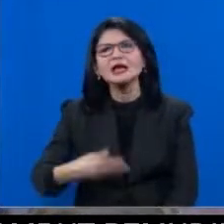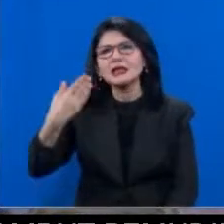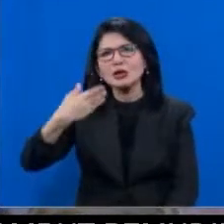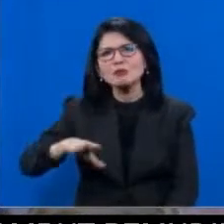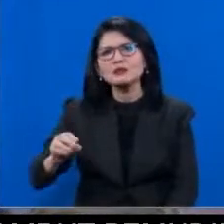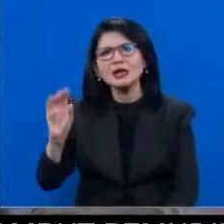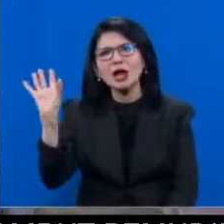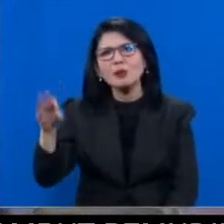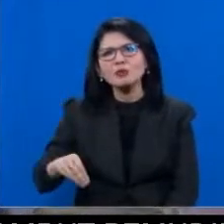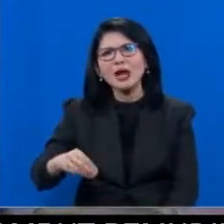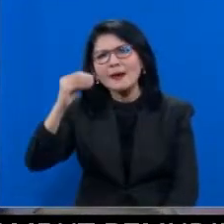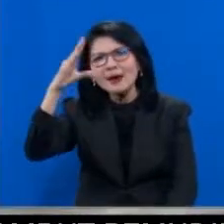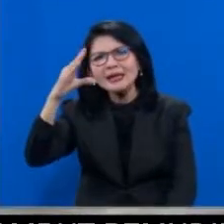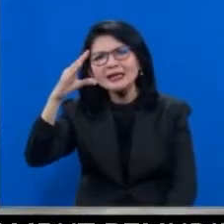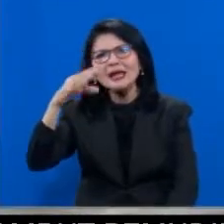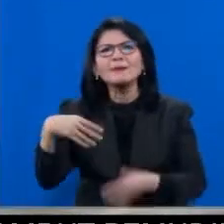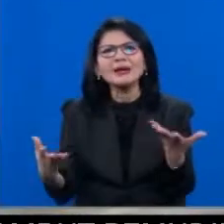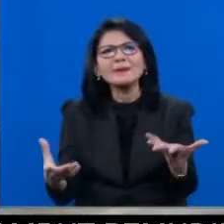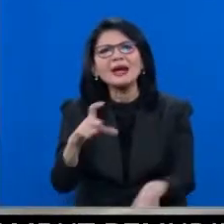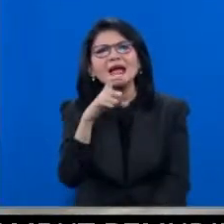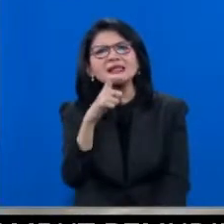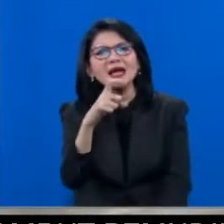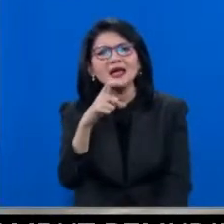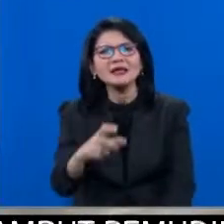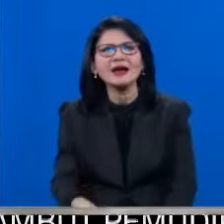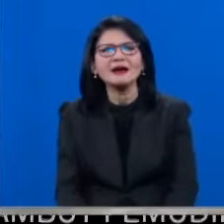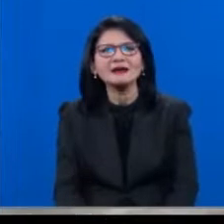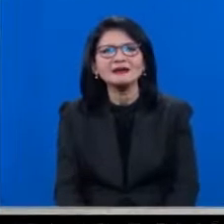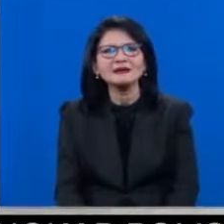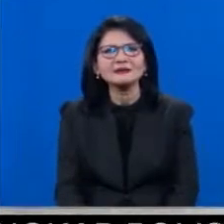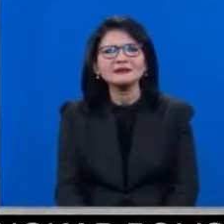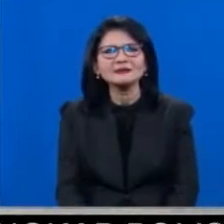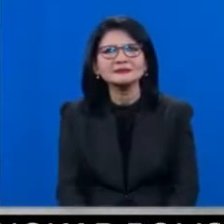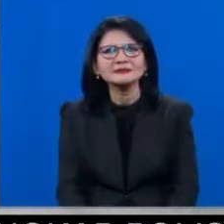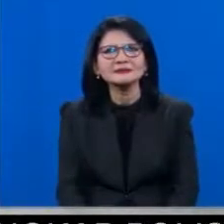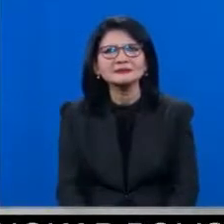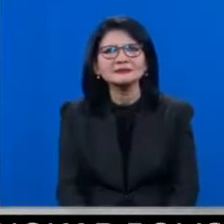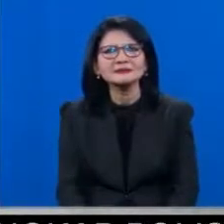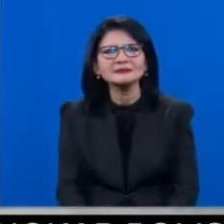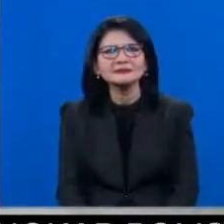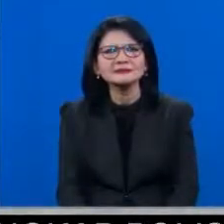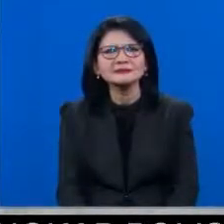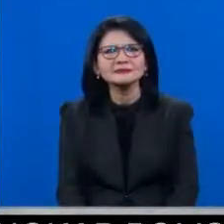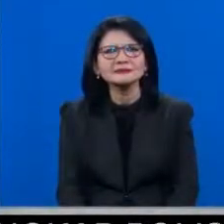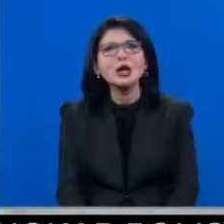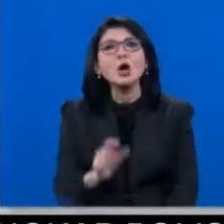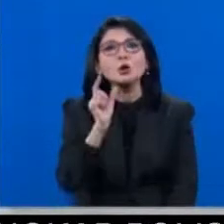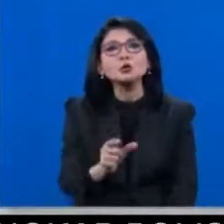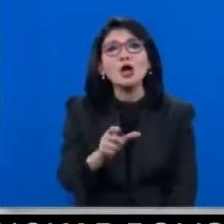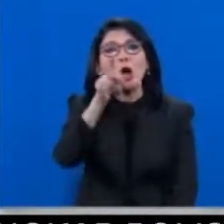ini. Gimana ya cara agar tetap dapat memaksimalkan 10 malam terakhir? Ada tips mungkin nggak, Pak, bagi